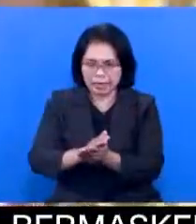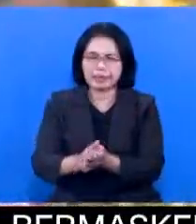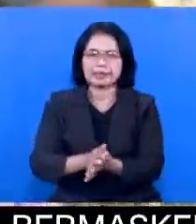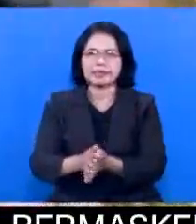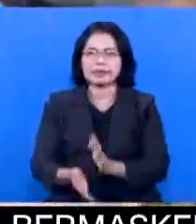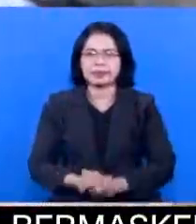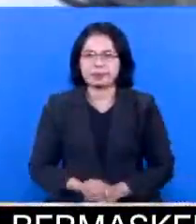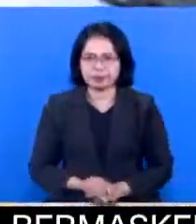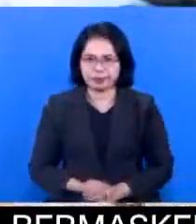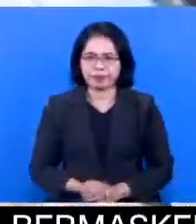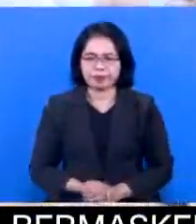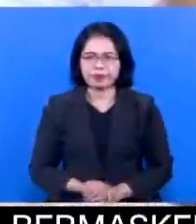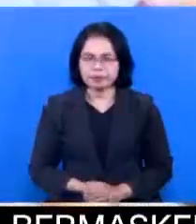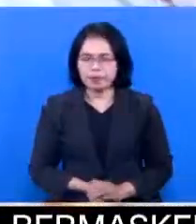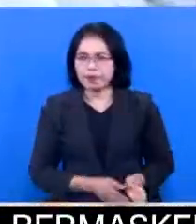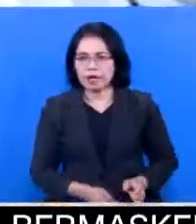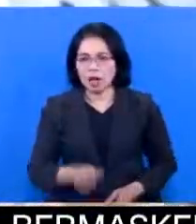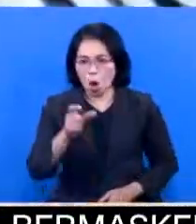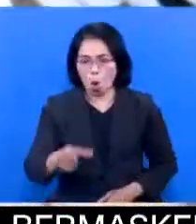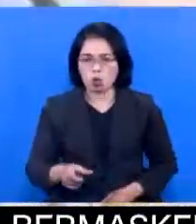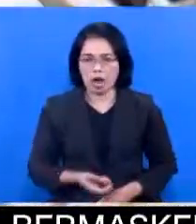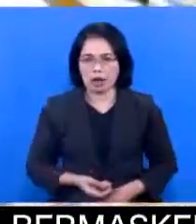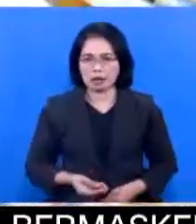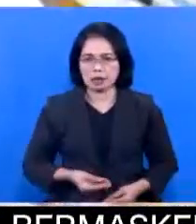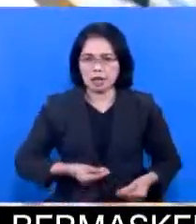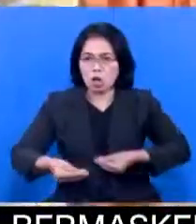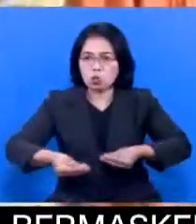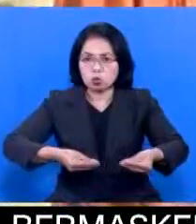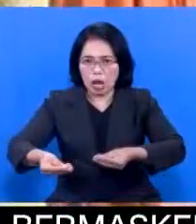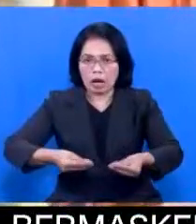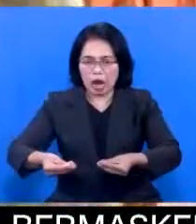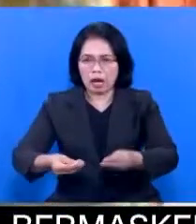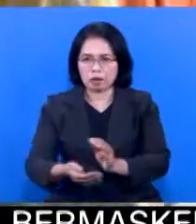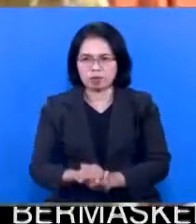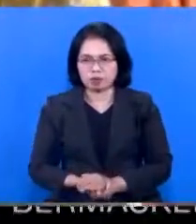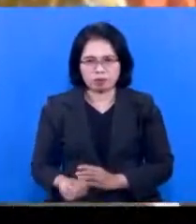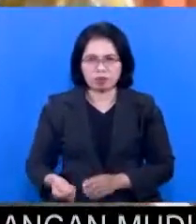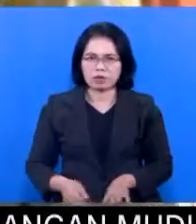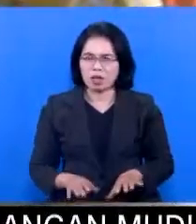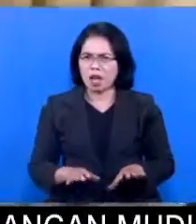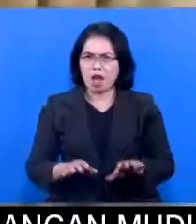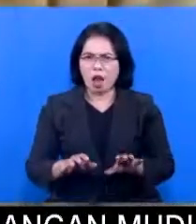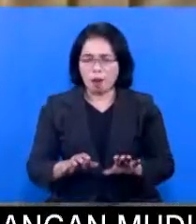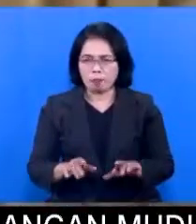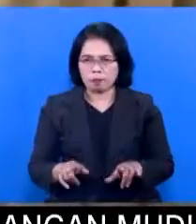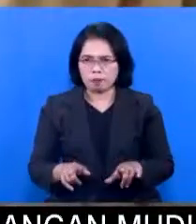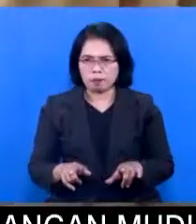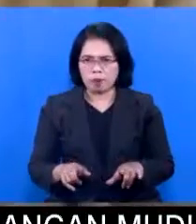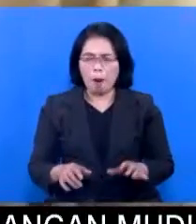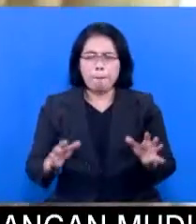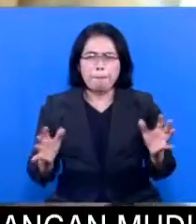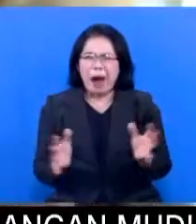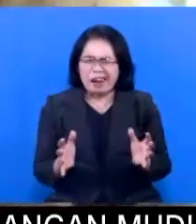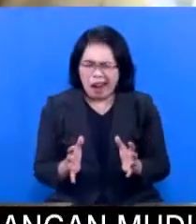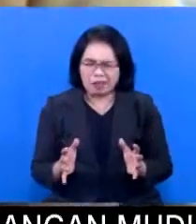Pedagang di salah satu toko di Blok A Tanah Abang, Desi, mengaku aktivitas pasar tahun ini lebih tinggi dibanding tahun lalu. Aktivitasnya mau lebaran